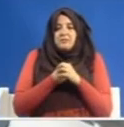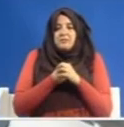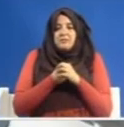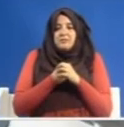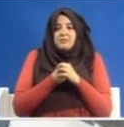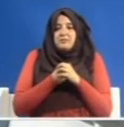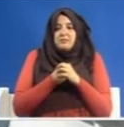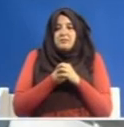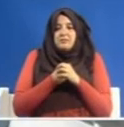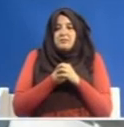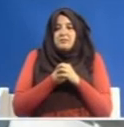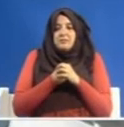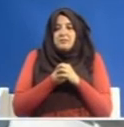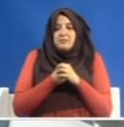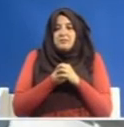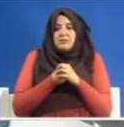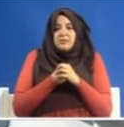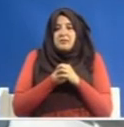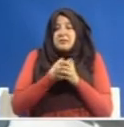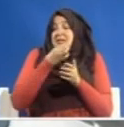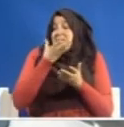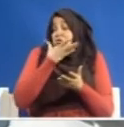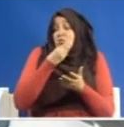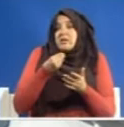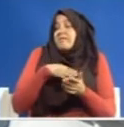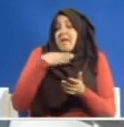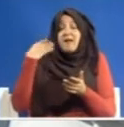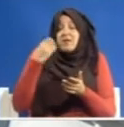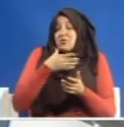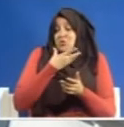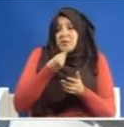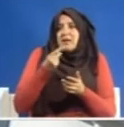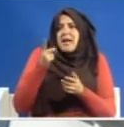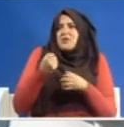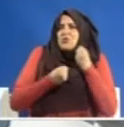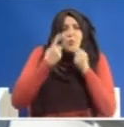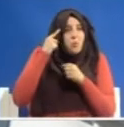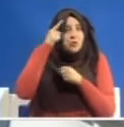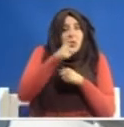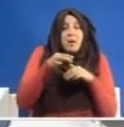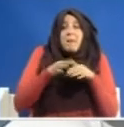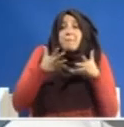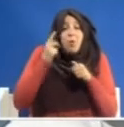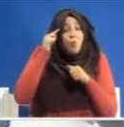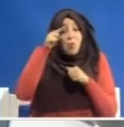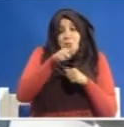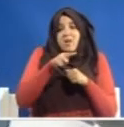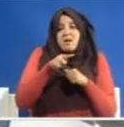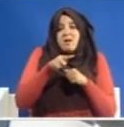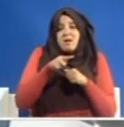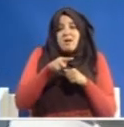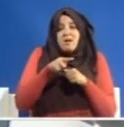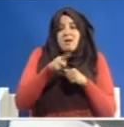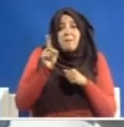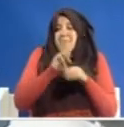يعني شيء جميل جدا، يعني هي خايفة على زوجها لأنه